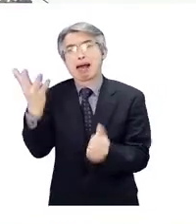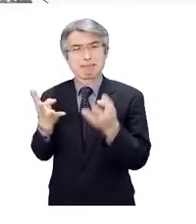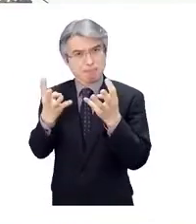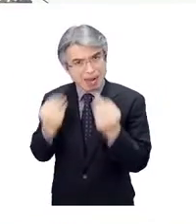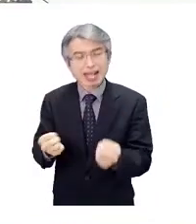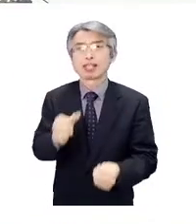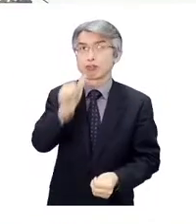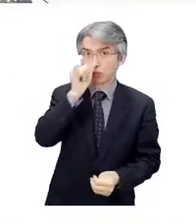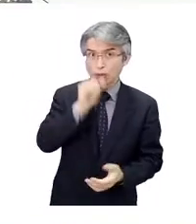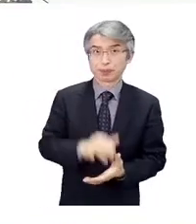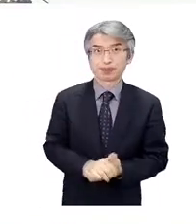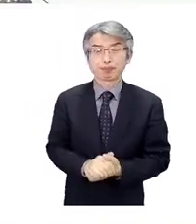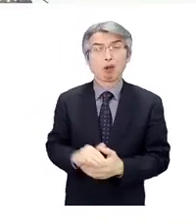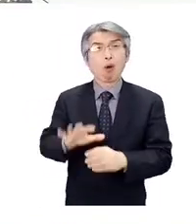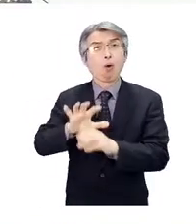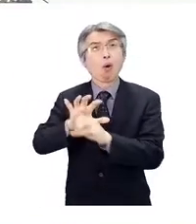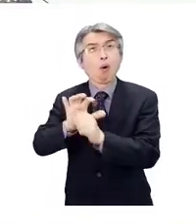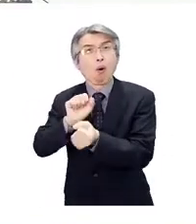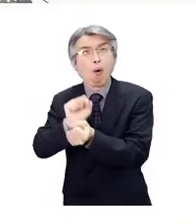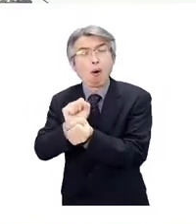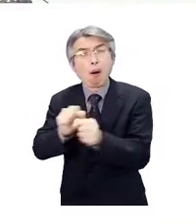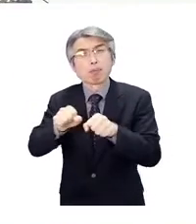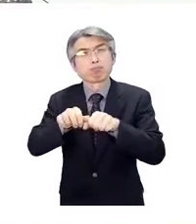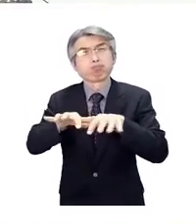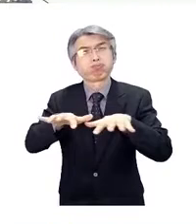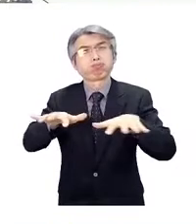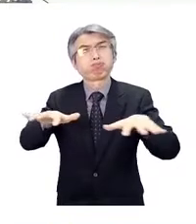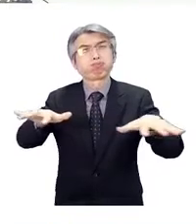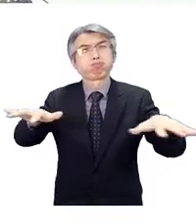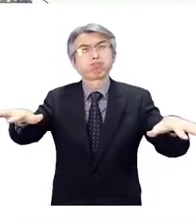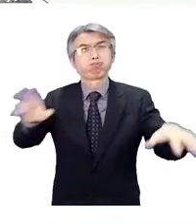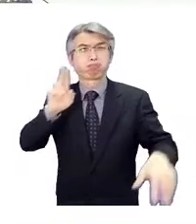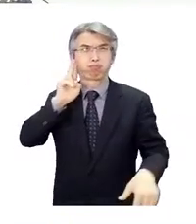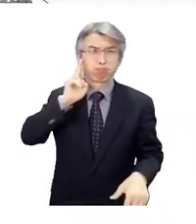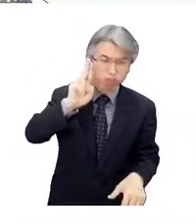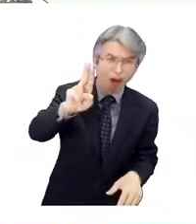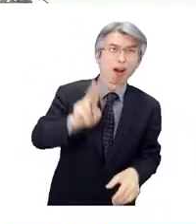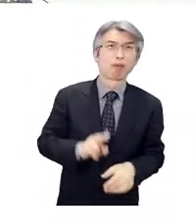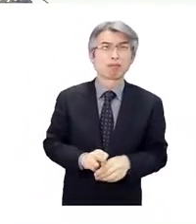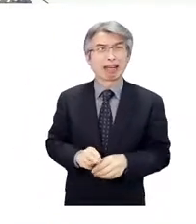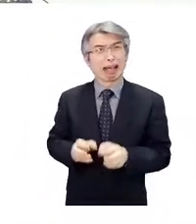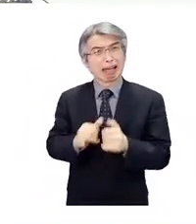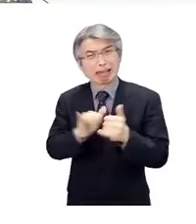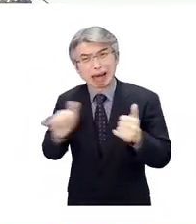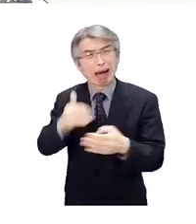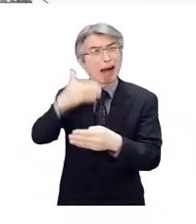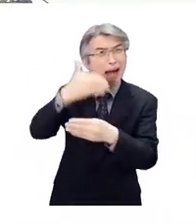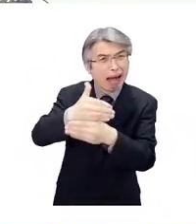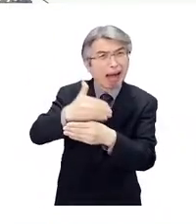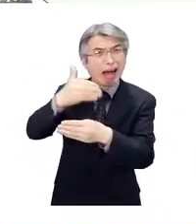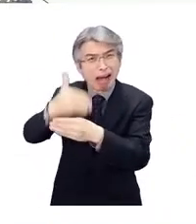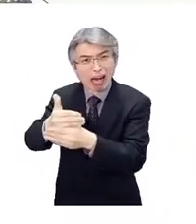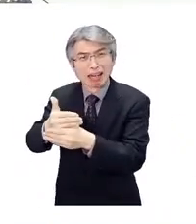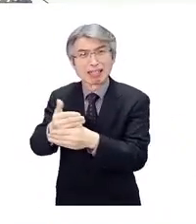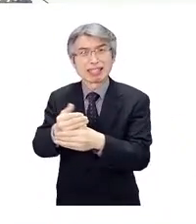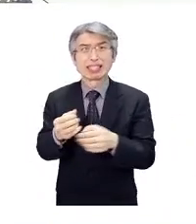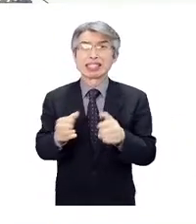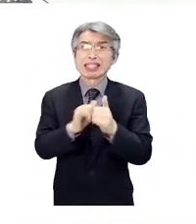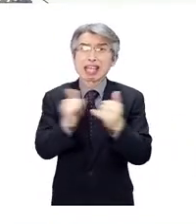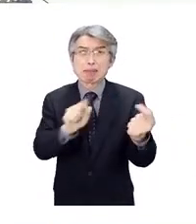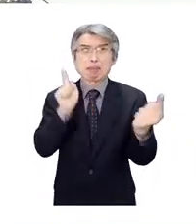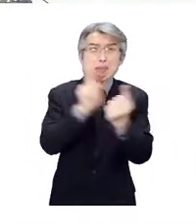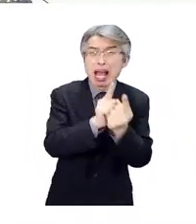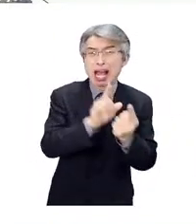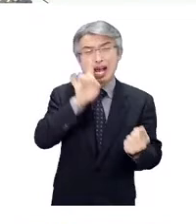그러나 올해 코로나19의 확산 속에서 사회는 많은 영향을 받게 되었습니다. 특히 사회적 거리두기의 단계